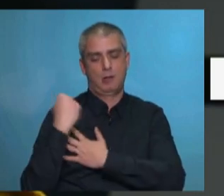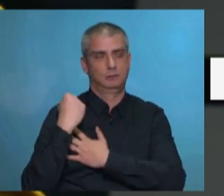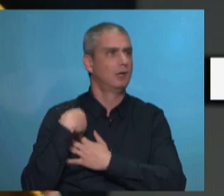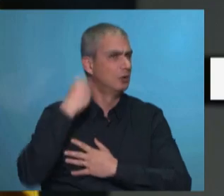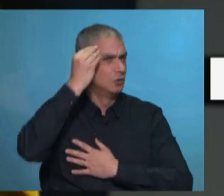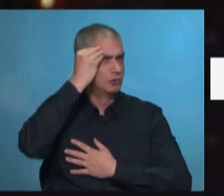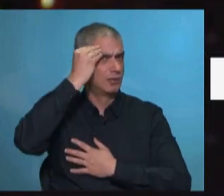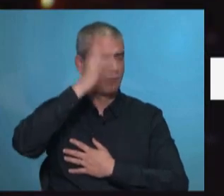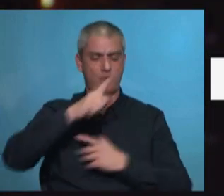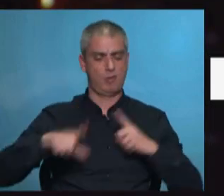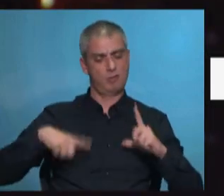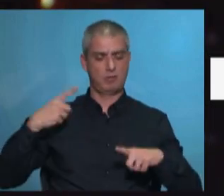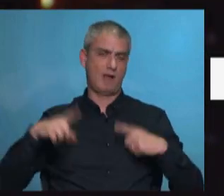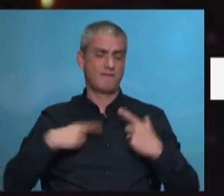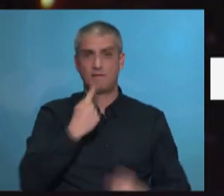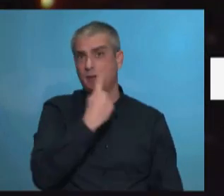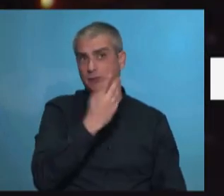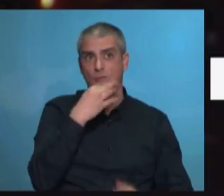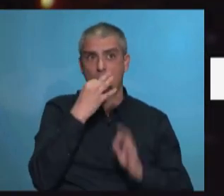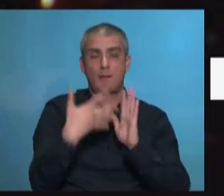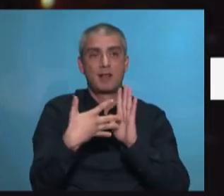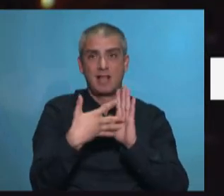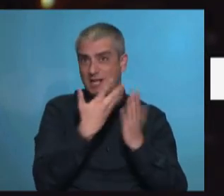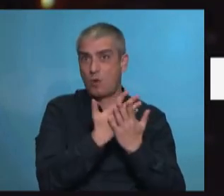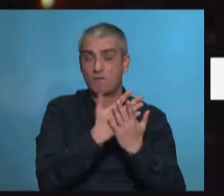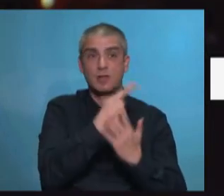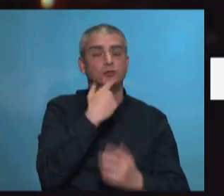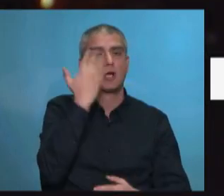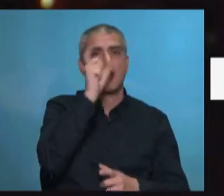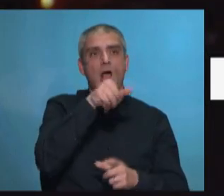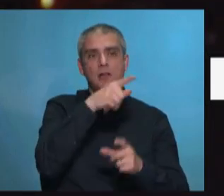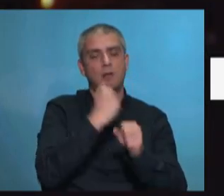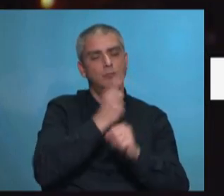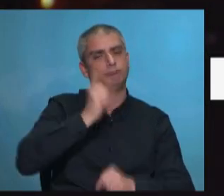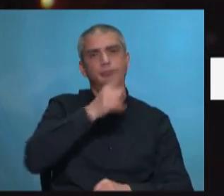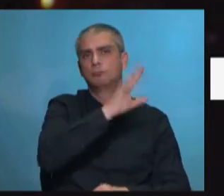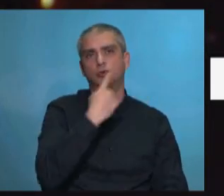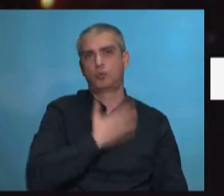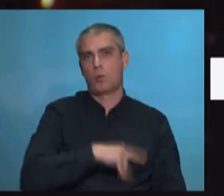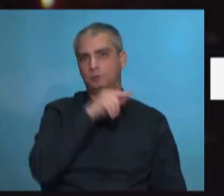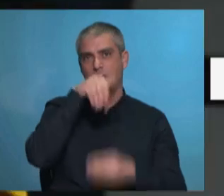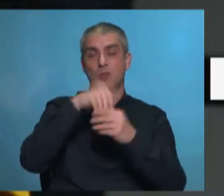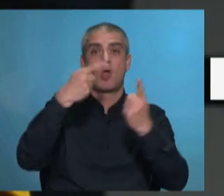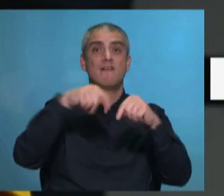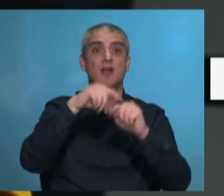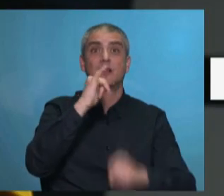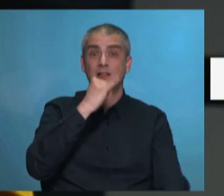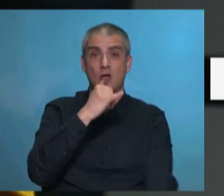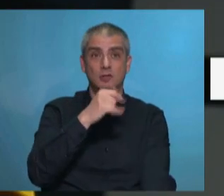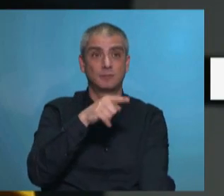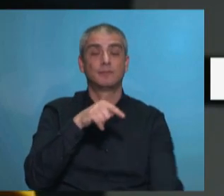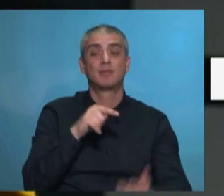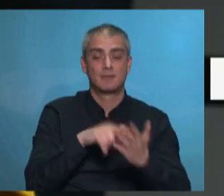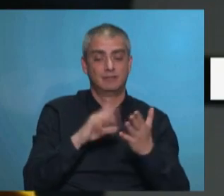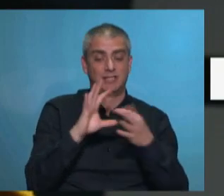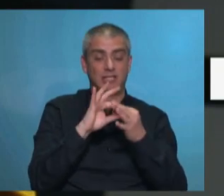אפילו התרברב בכך בעצמו בתחקיר עובדה בזמנו, שהיה לו אדם עושה דברו בוועדה. נכון מאוד, ולכן אותו קשר בין